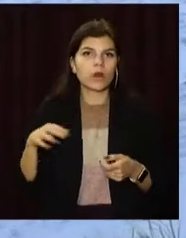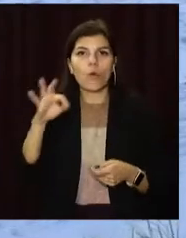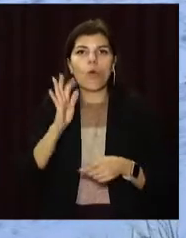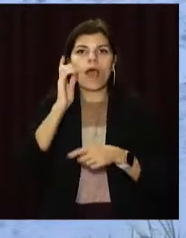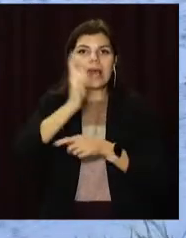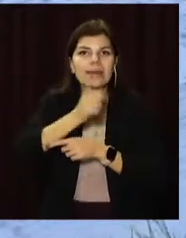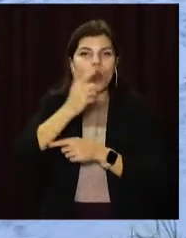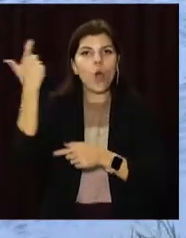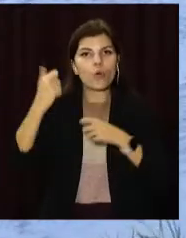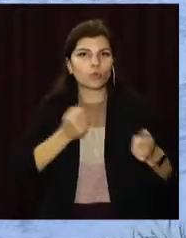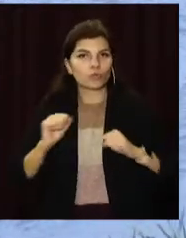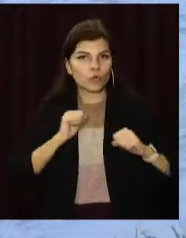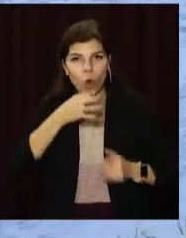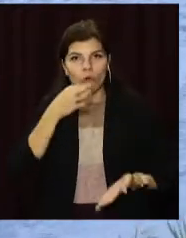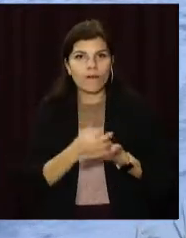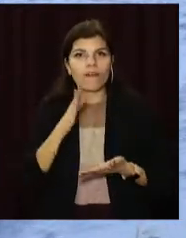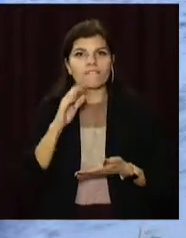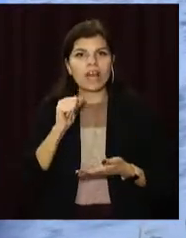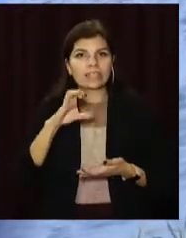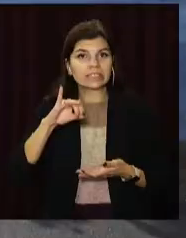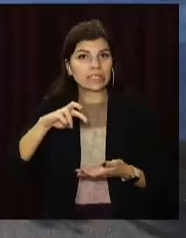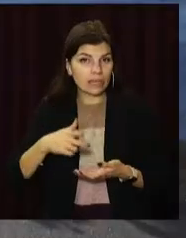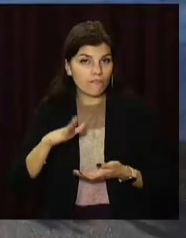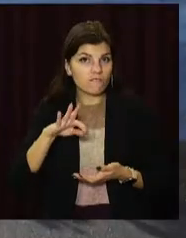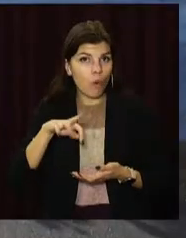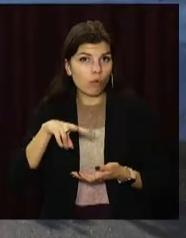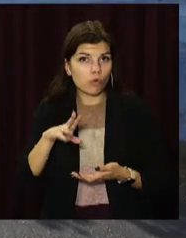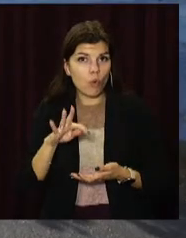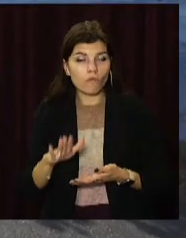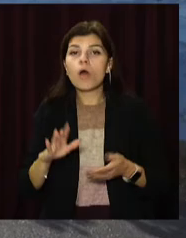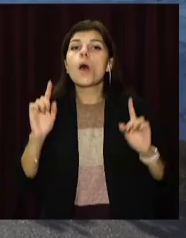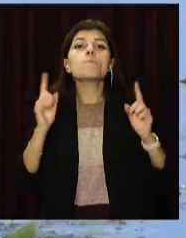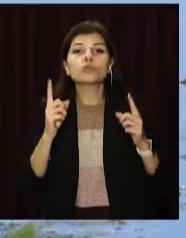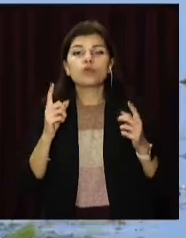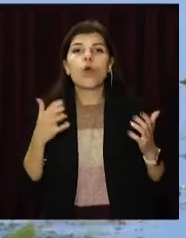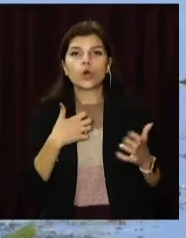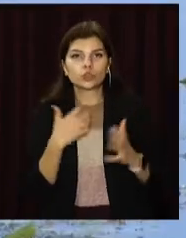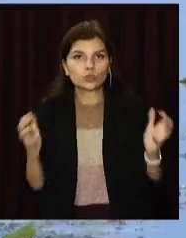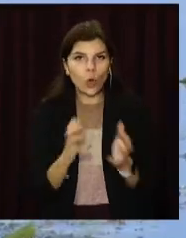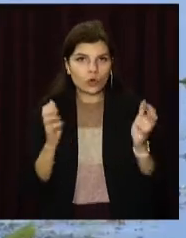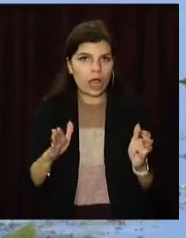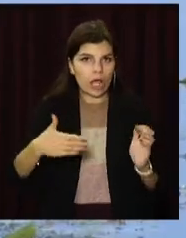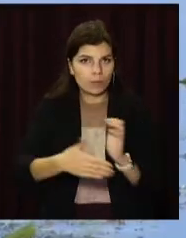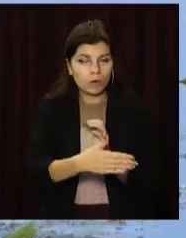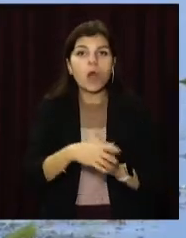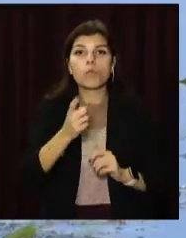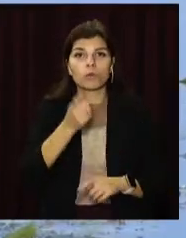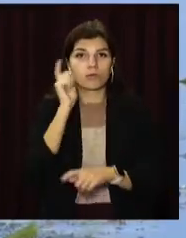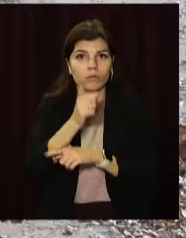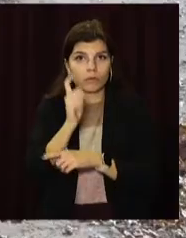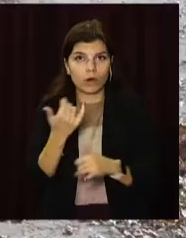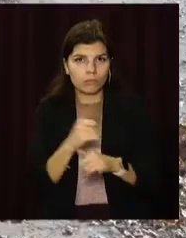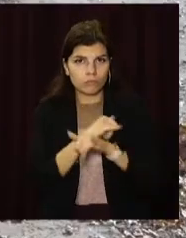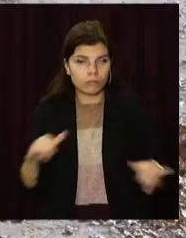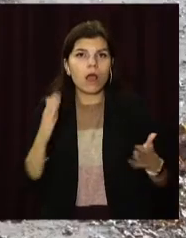рибного господарства в області Василь Волков. Обмежують рибалок, аби зберегти біоресурси, адже серед ловців розвелося